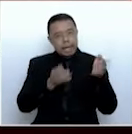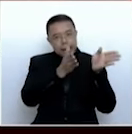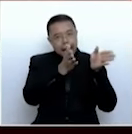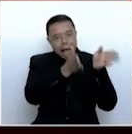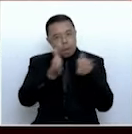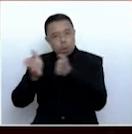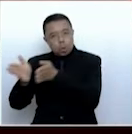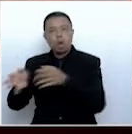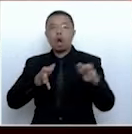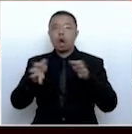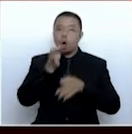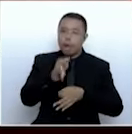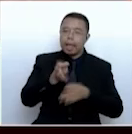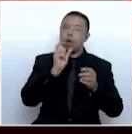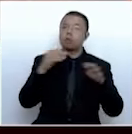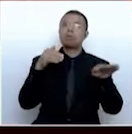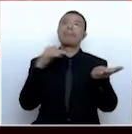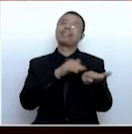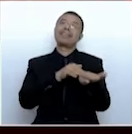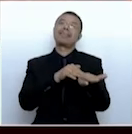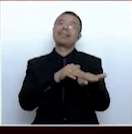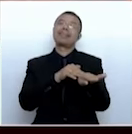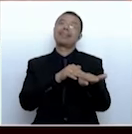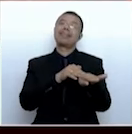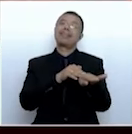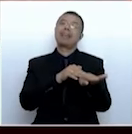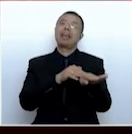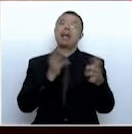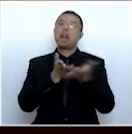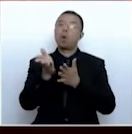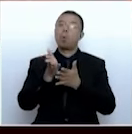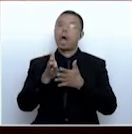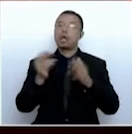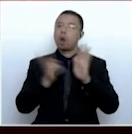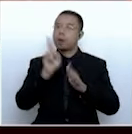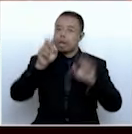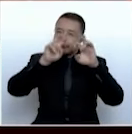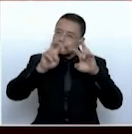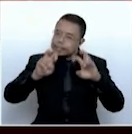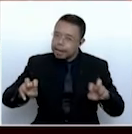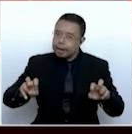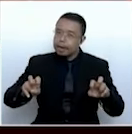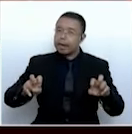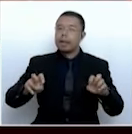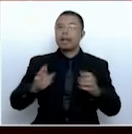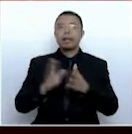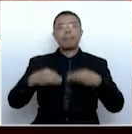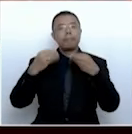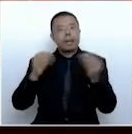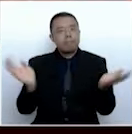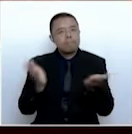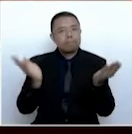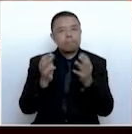kota untuk mengatasi kemacetan melalui pengarus utamaan penelitian dan